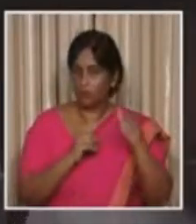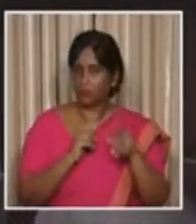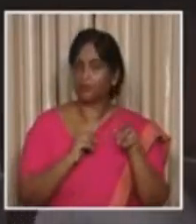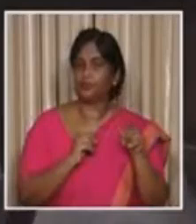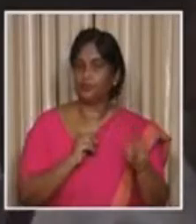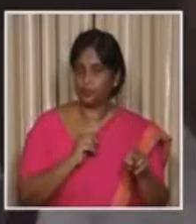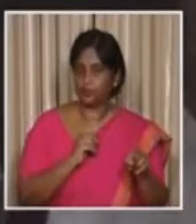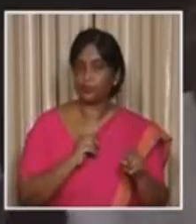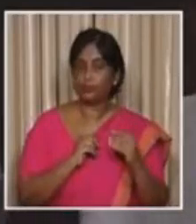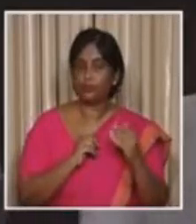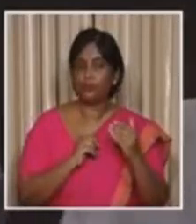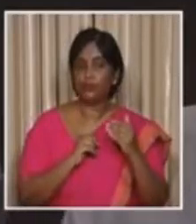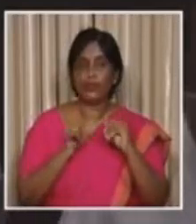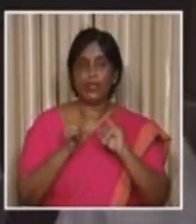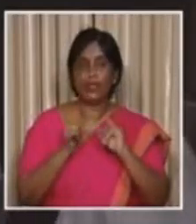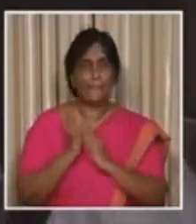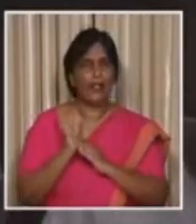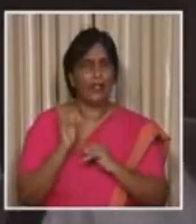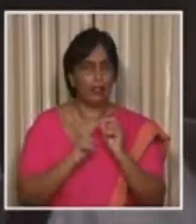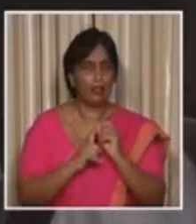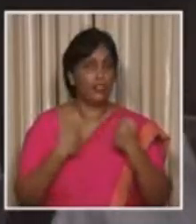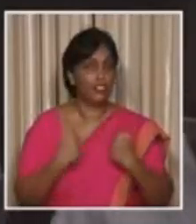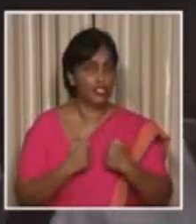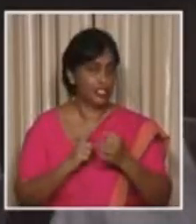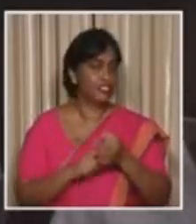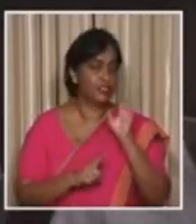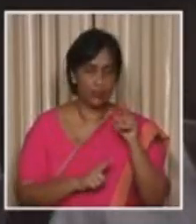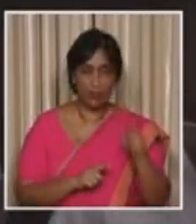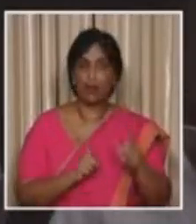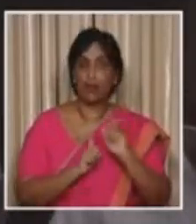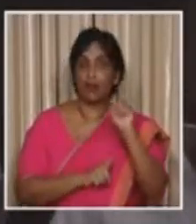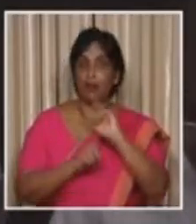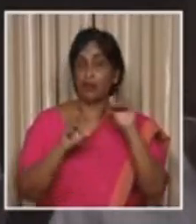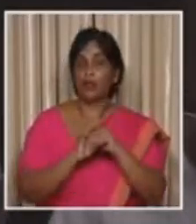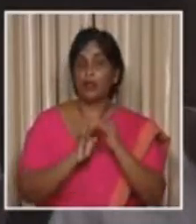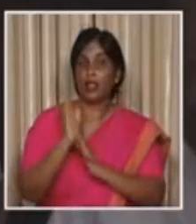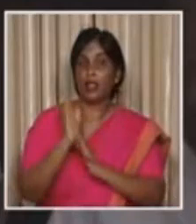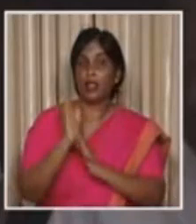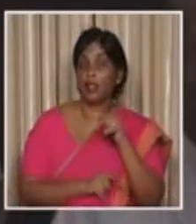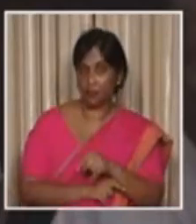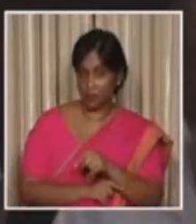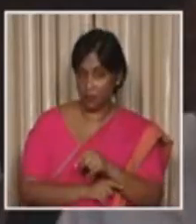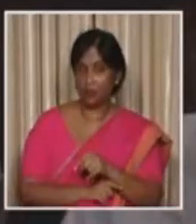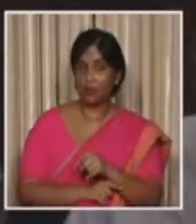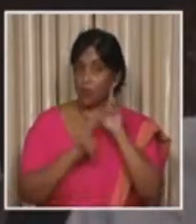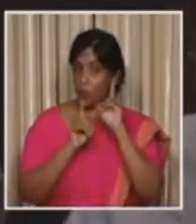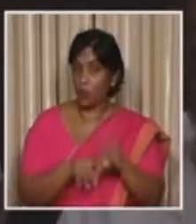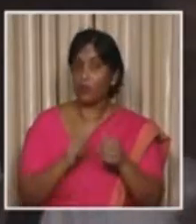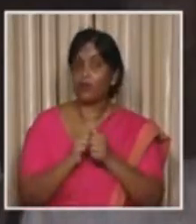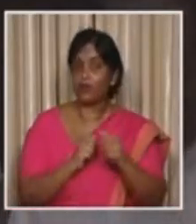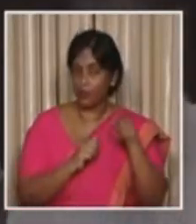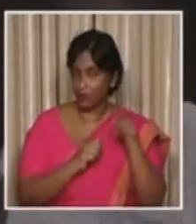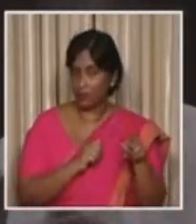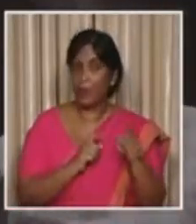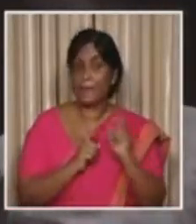වෙලා සිරිල් මැතිතුම් මැතිතුමාගේ සභාපතිවරයෙක් මේ පාර්ලිමේන්තුවේ මන්ත්‍රීවරයෙක්ට ඔය ආකාරයෙන් කටයුතු